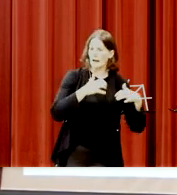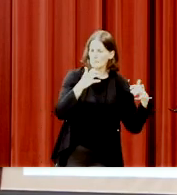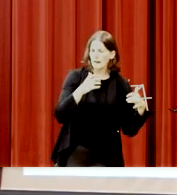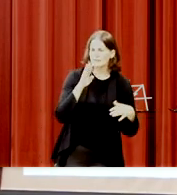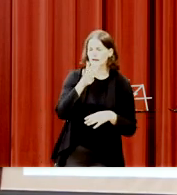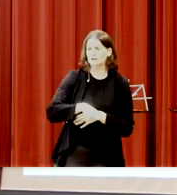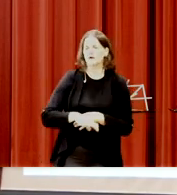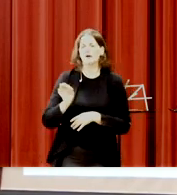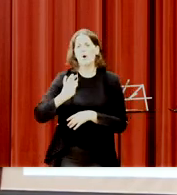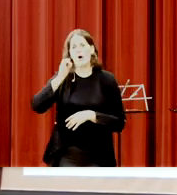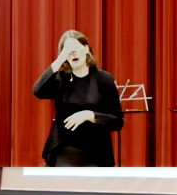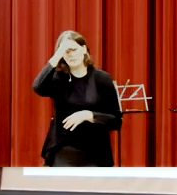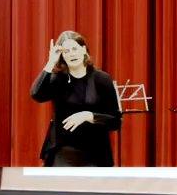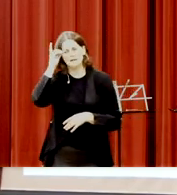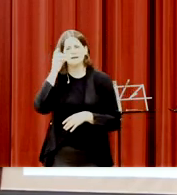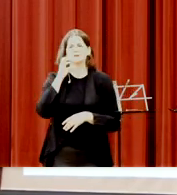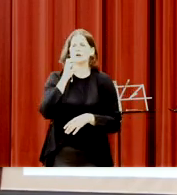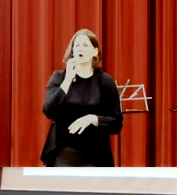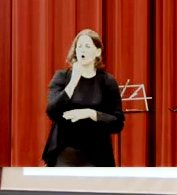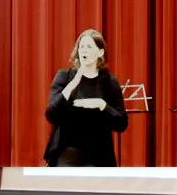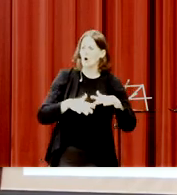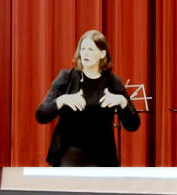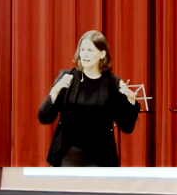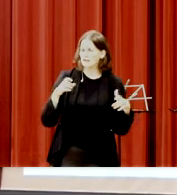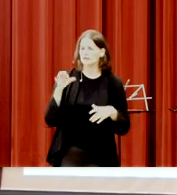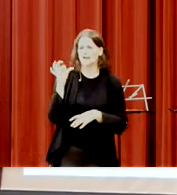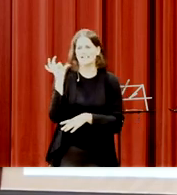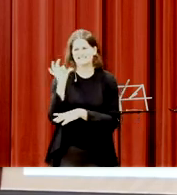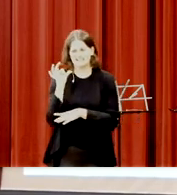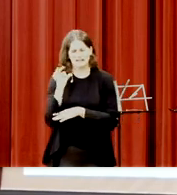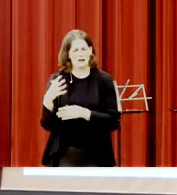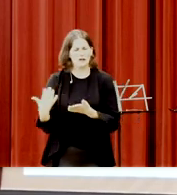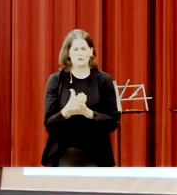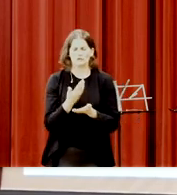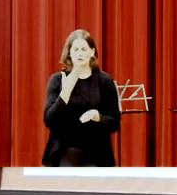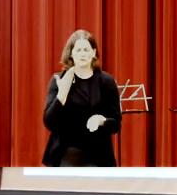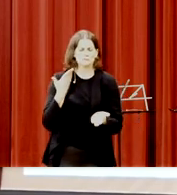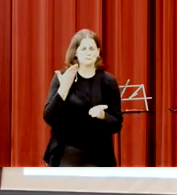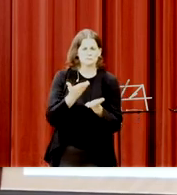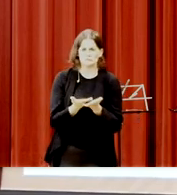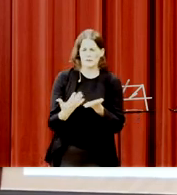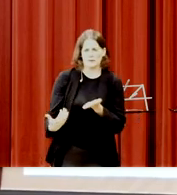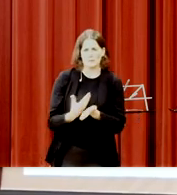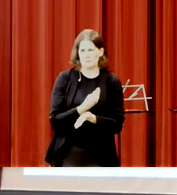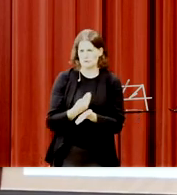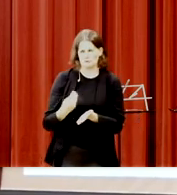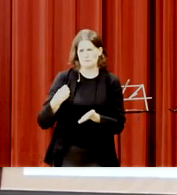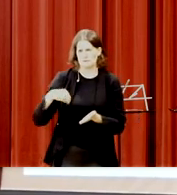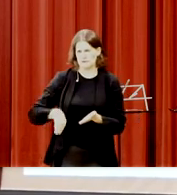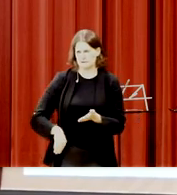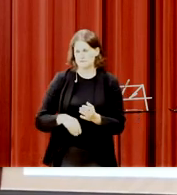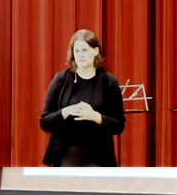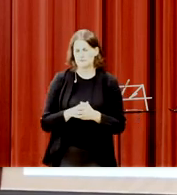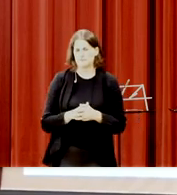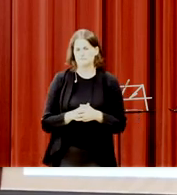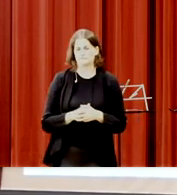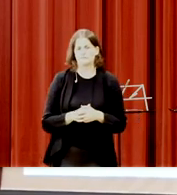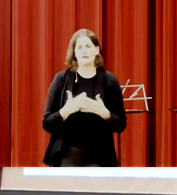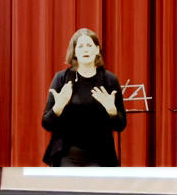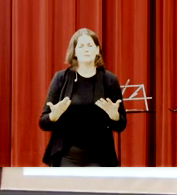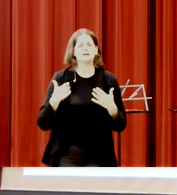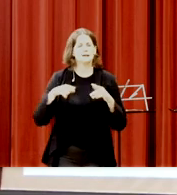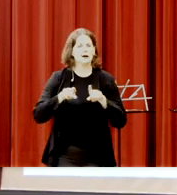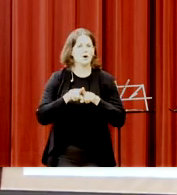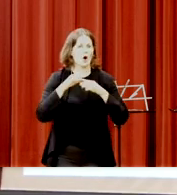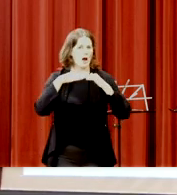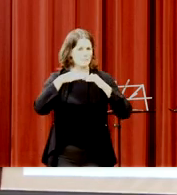tant, com a mínim a dia d'avui, fruit d'aquesta insistència i persistència, podem parlar de que hi ha